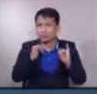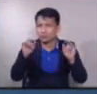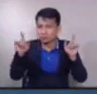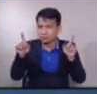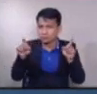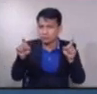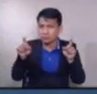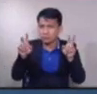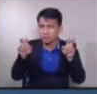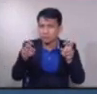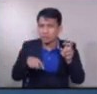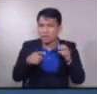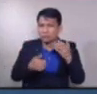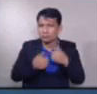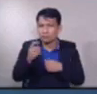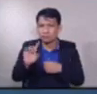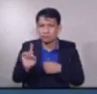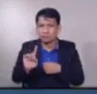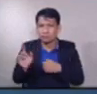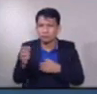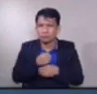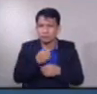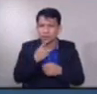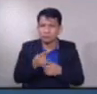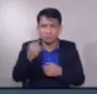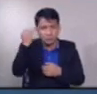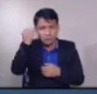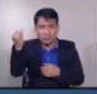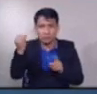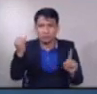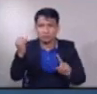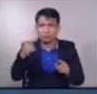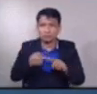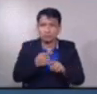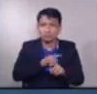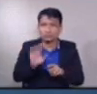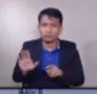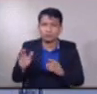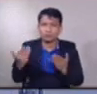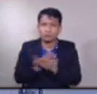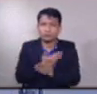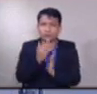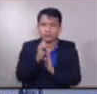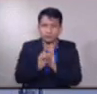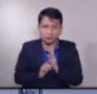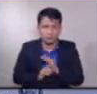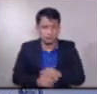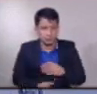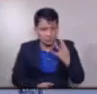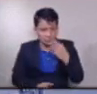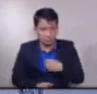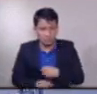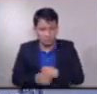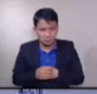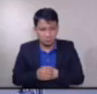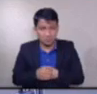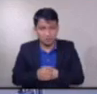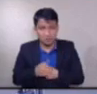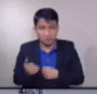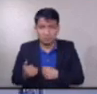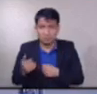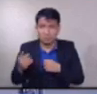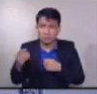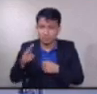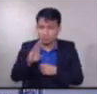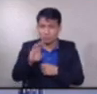mong paimbestigahan para pagkunan mo ng mga ideya para sa isang bagong batas? Maganda yan. Bago lang po nangyayari sa Boracay.